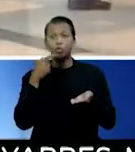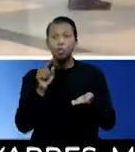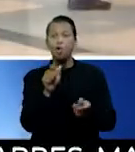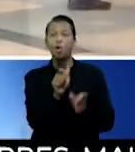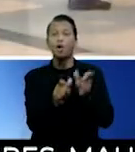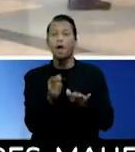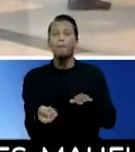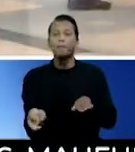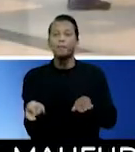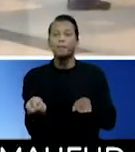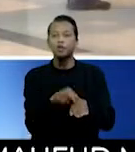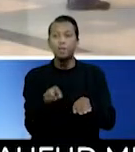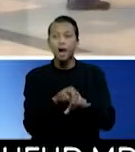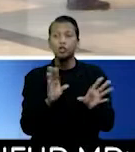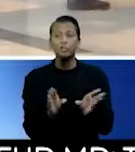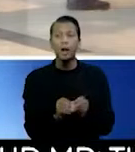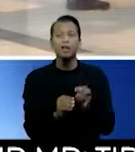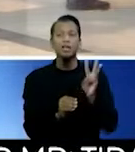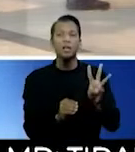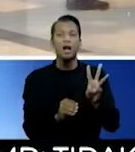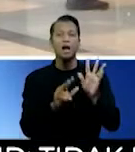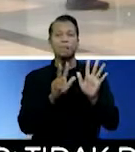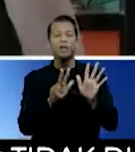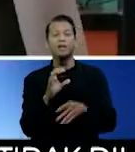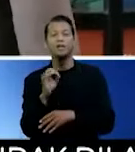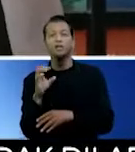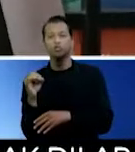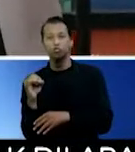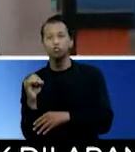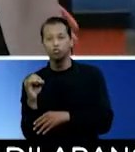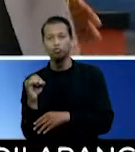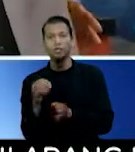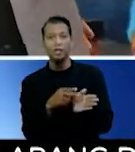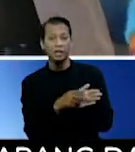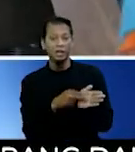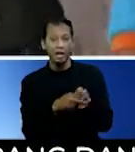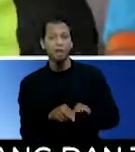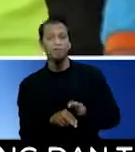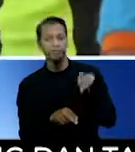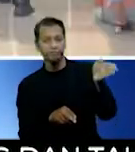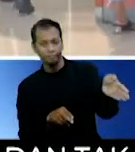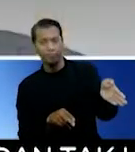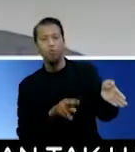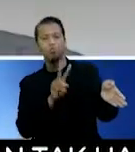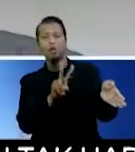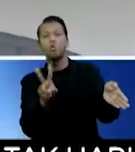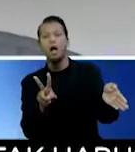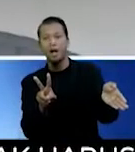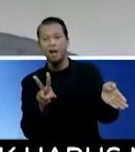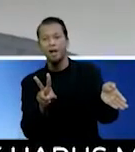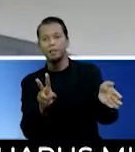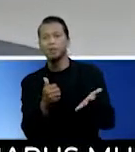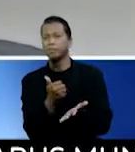pekan ini sebanyak 3.800 dan untuk jumlah kereta api yang dioperasikan sebanyak 22 kereta api. Angka ini masih terhitung